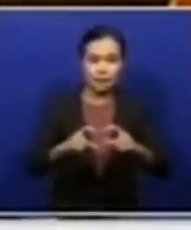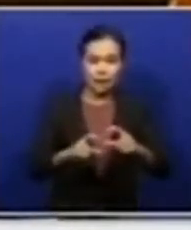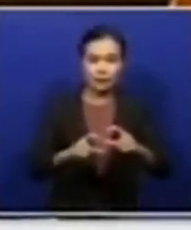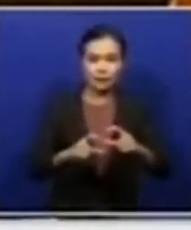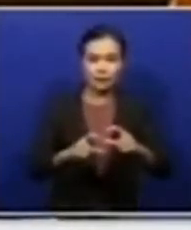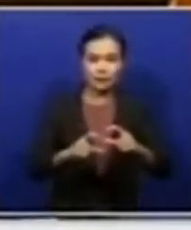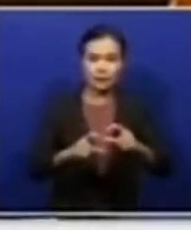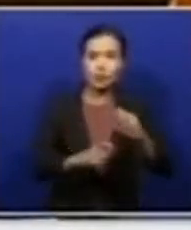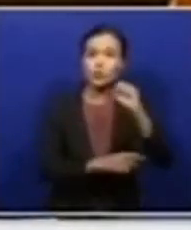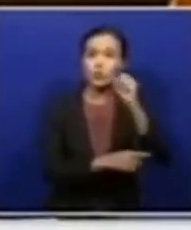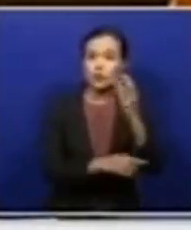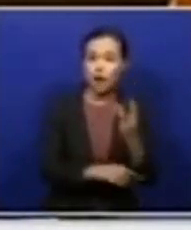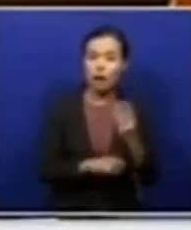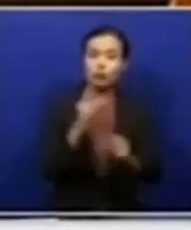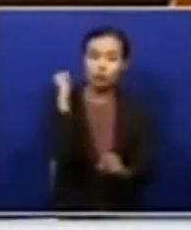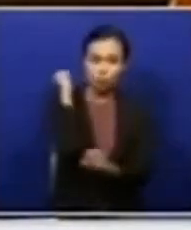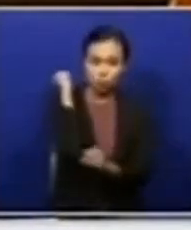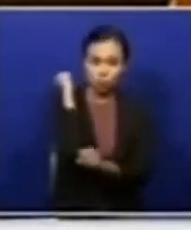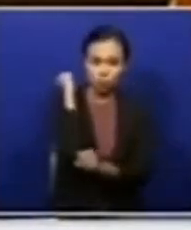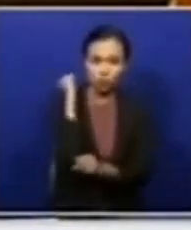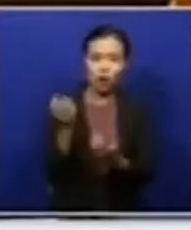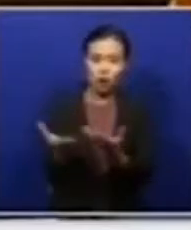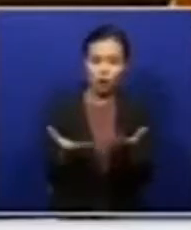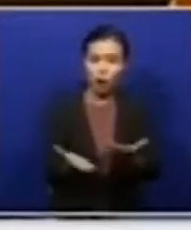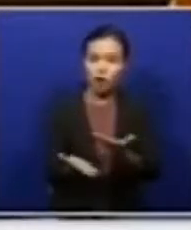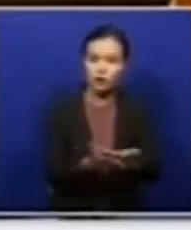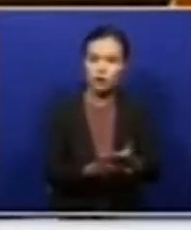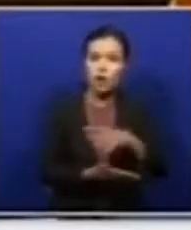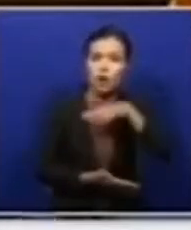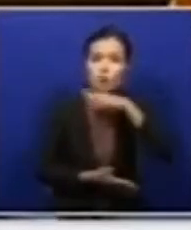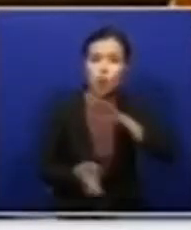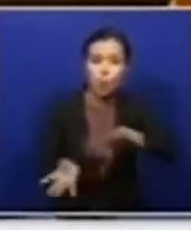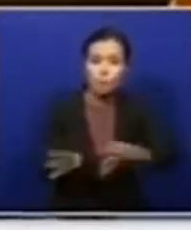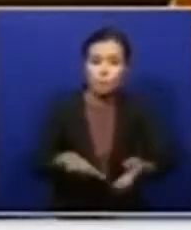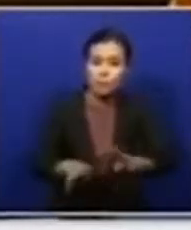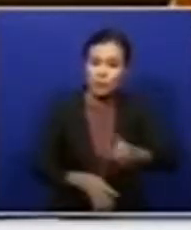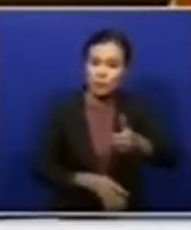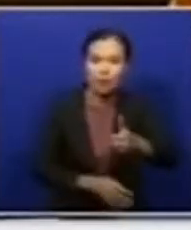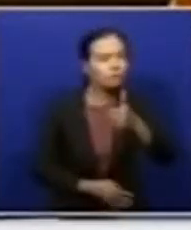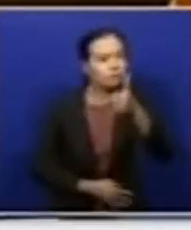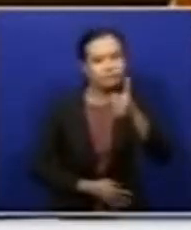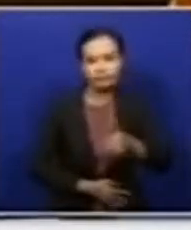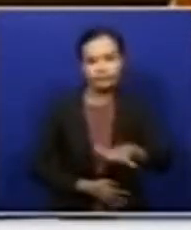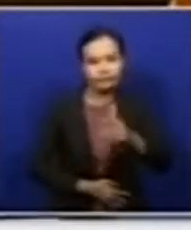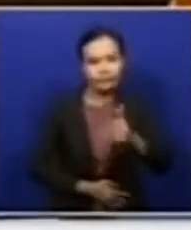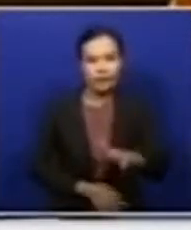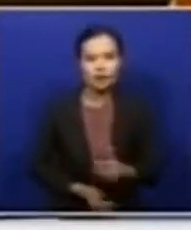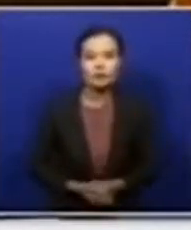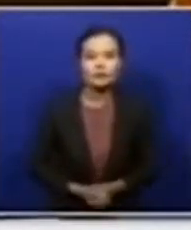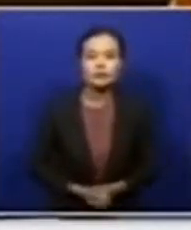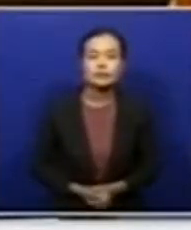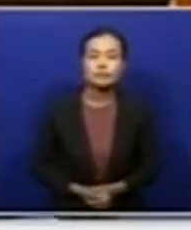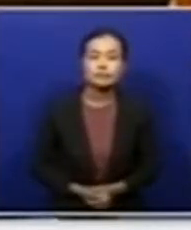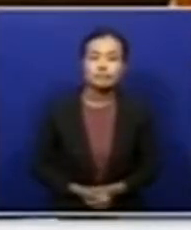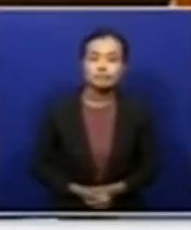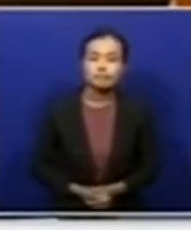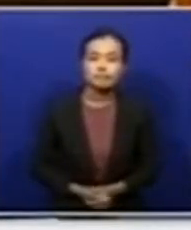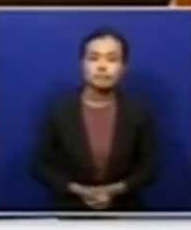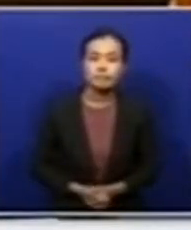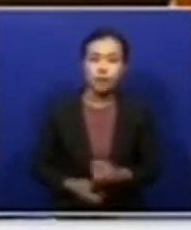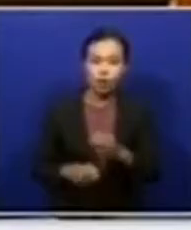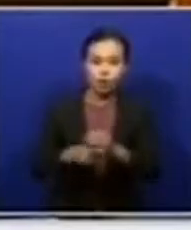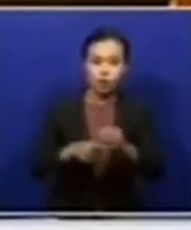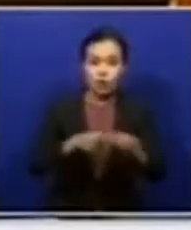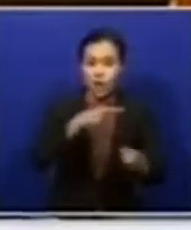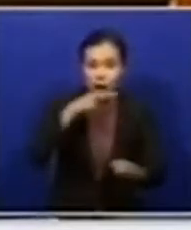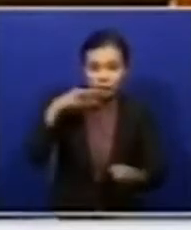นี่ยไปซื้อของซื้อหมูปิ้งได้ไหมครับไม่ได้เอาไปซื้อร้านลูกชิ้นได้ไหม